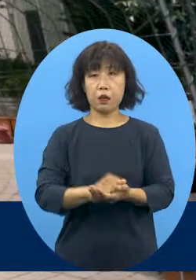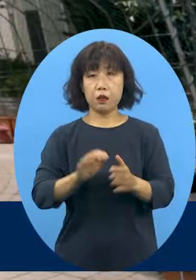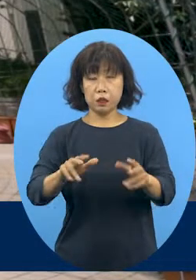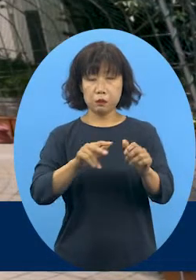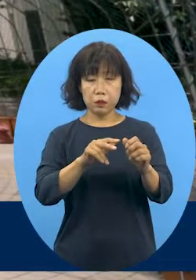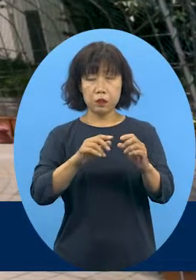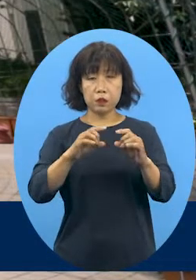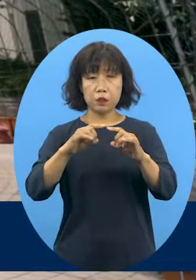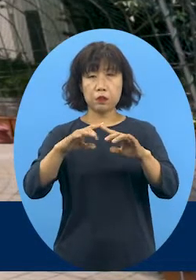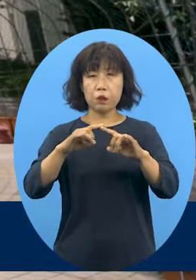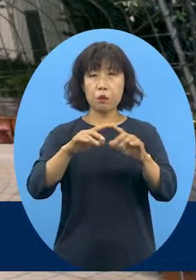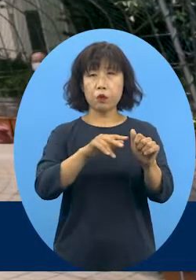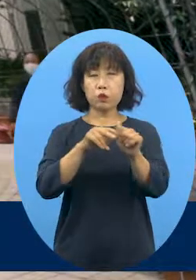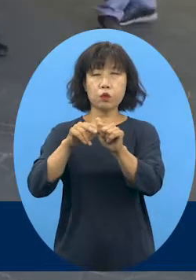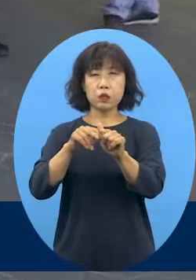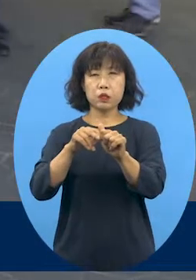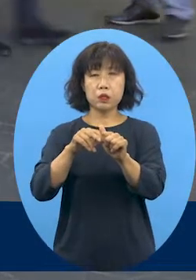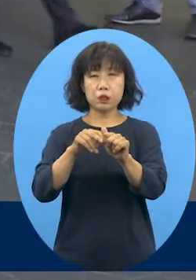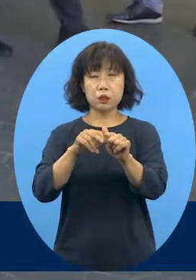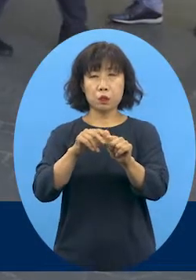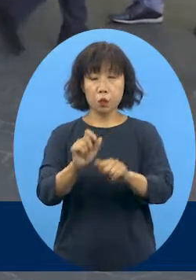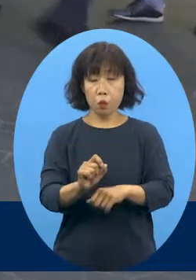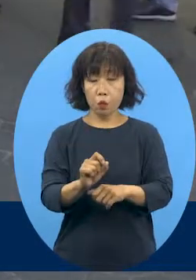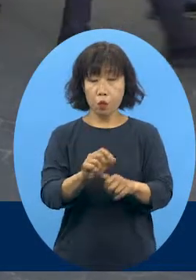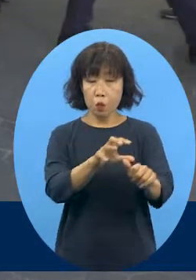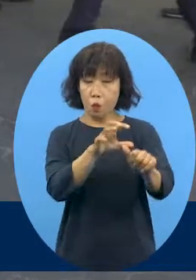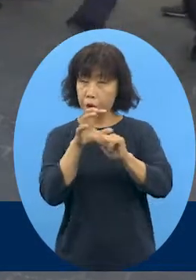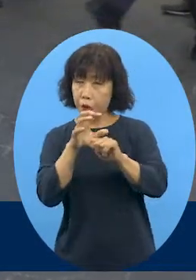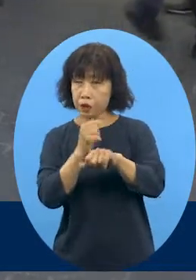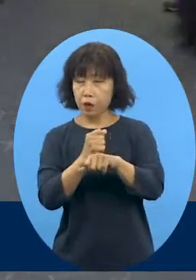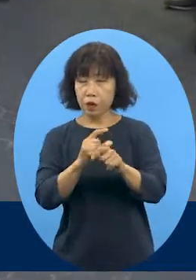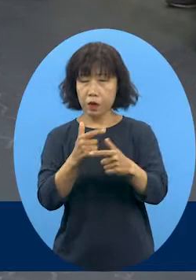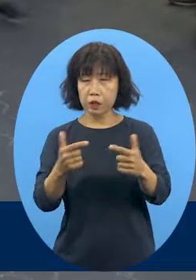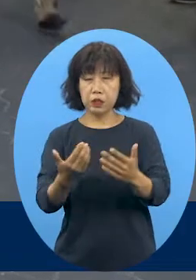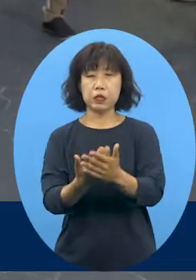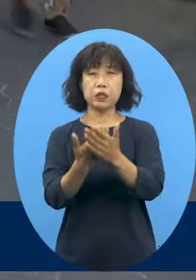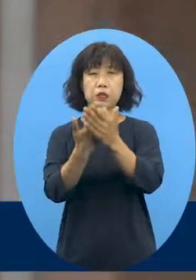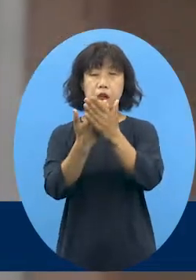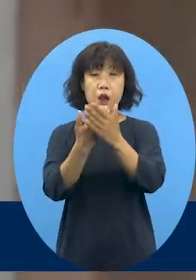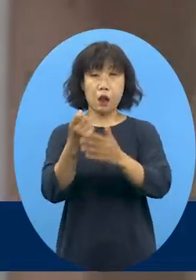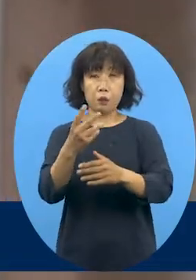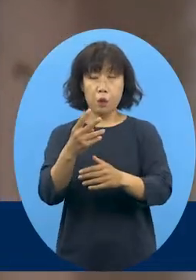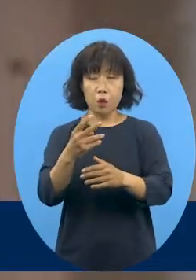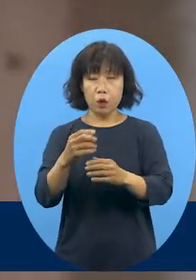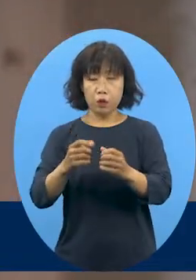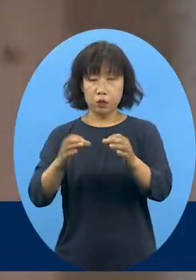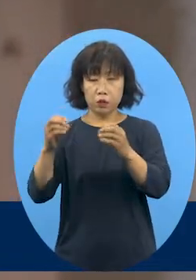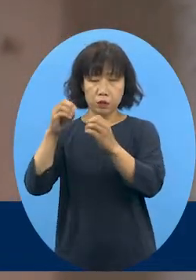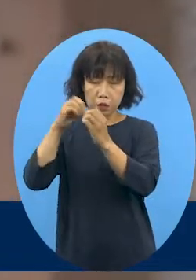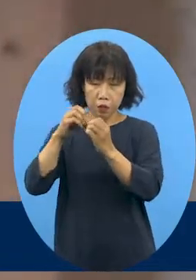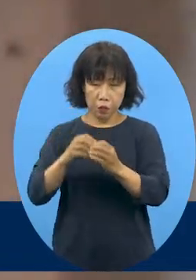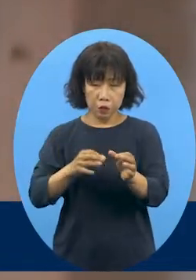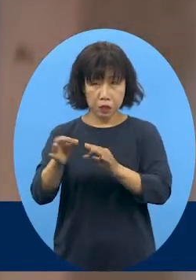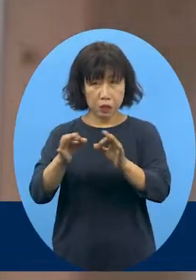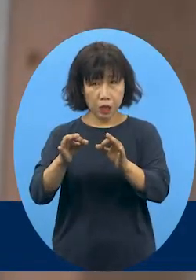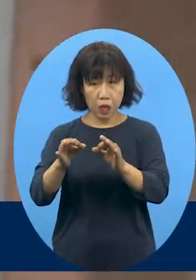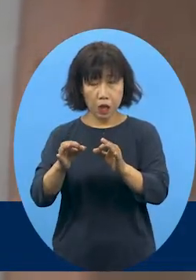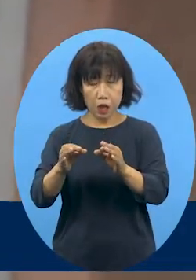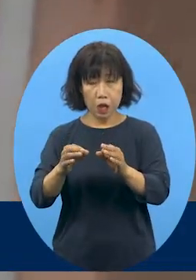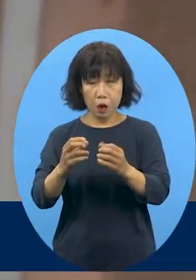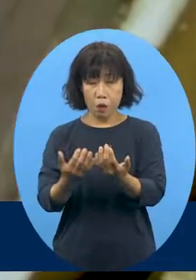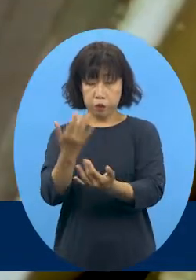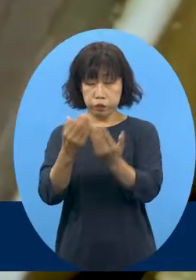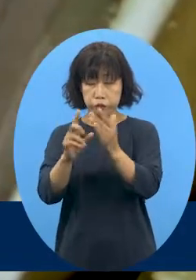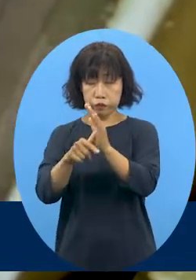정보통신기술을 활용해 주민들의 삶의 질을 높이는 iot 기반 전통시장 파지 알리미 고독사 위험 가구를